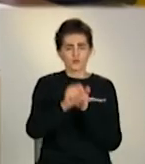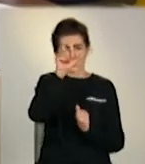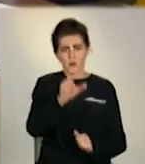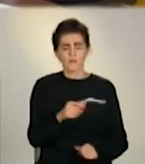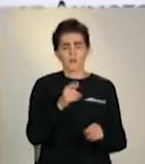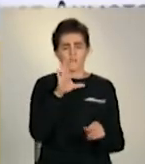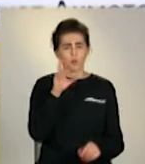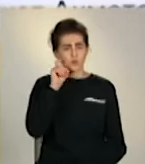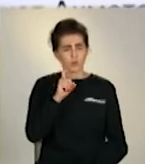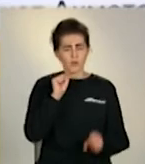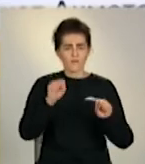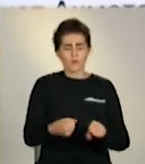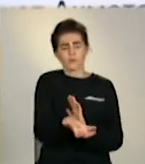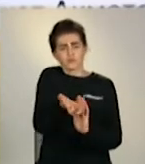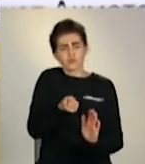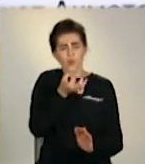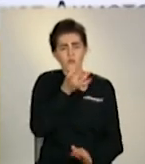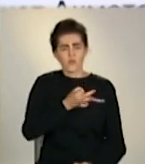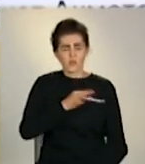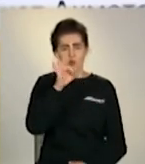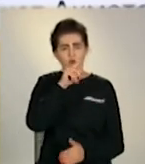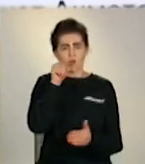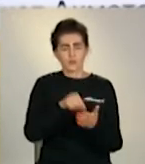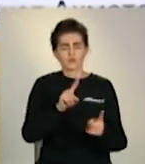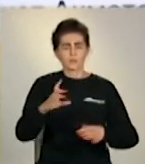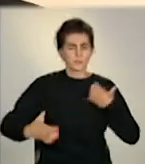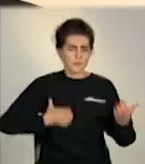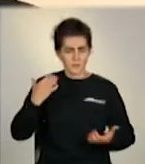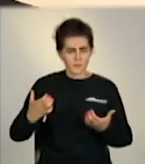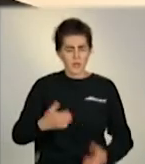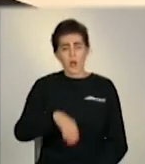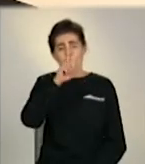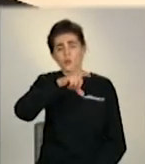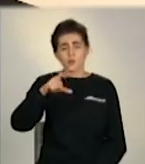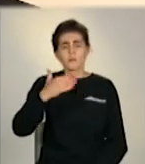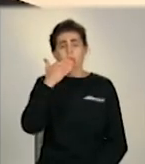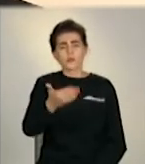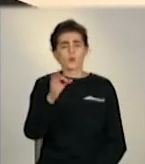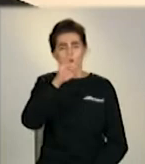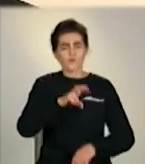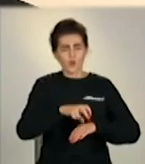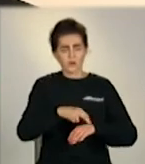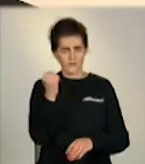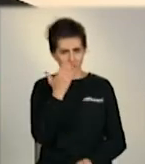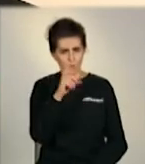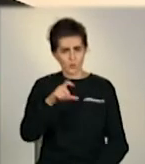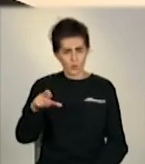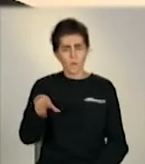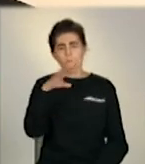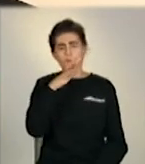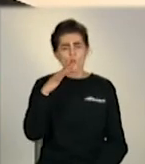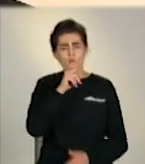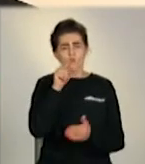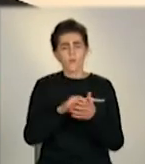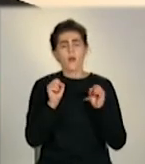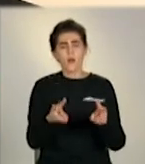країни змогла отримати відповідь на запитання, що хвилює. У зрителей проекта «Спроси у доктора» виникає множество питань о виявленні і